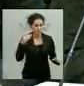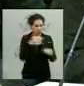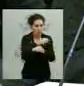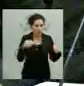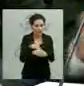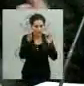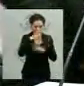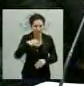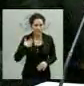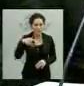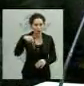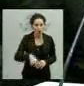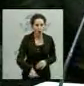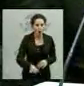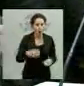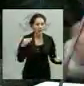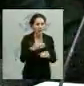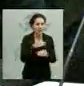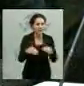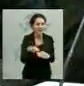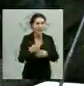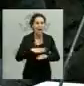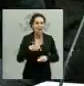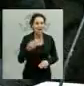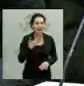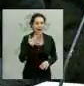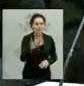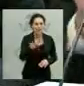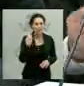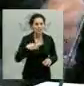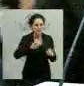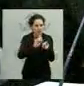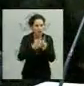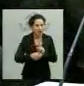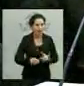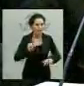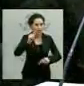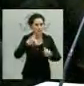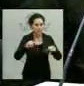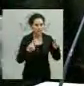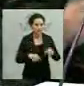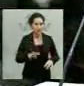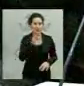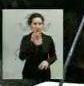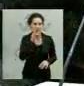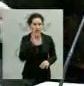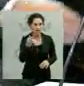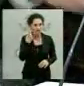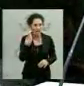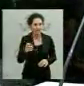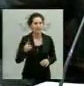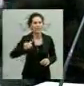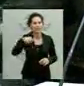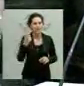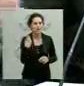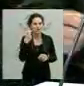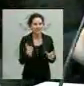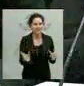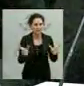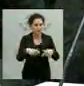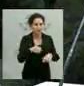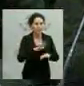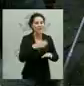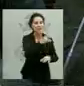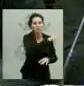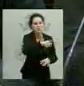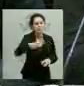ja una modificació dels pressupostos, és que no complir ni el protocol de pressupost participatiu, senyora Calvo. Primer ens hem de reunir amb tota una sèrie de gent.